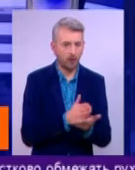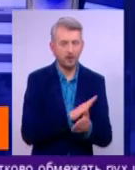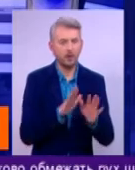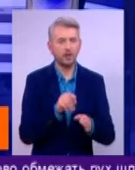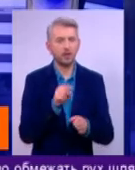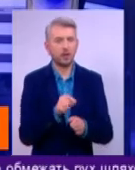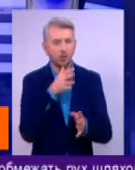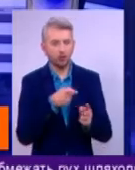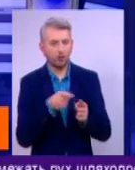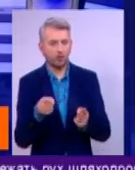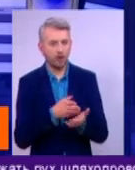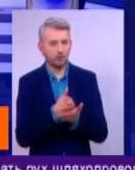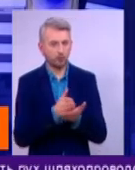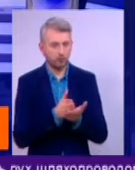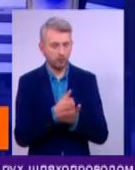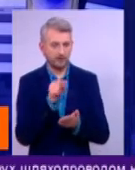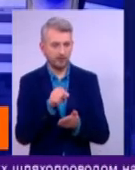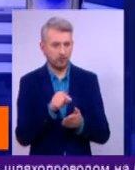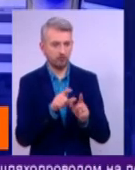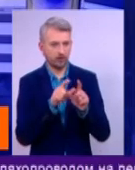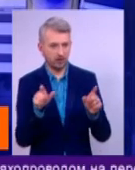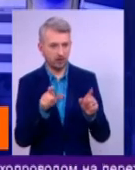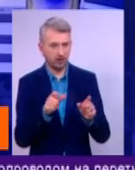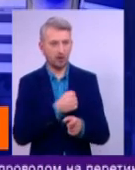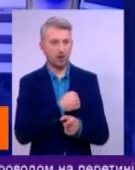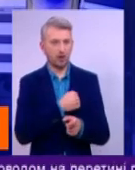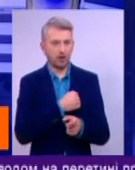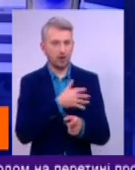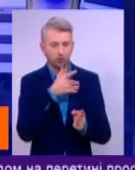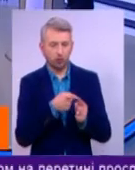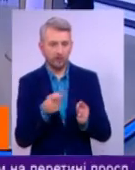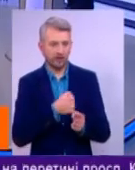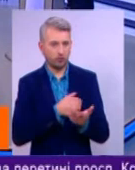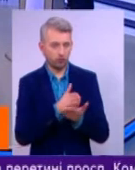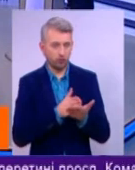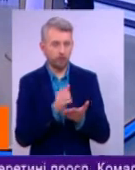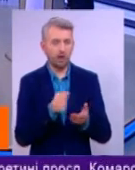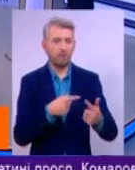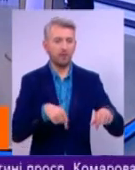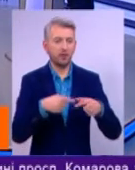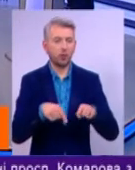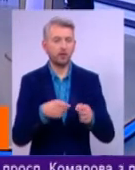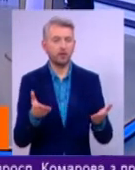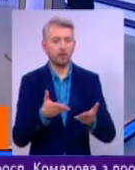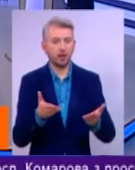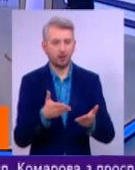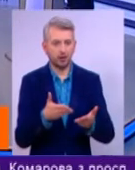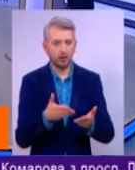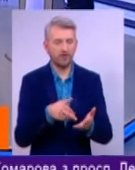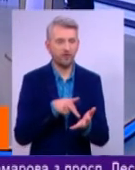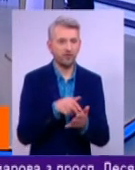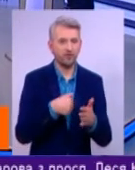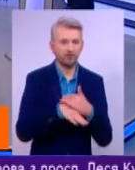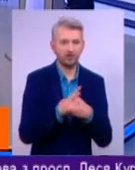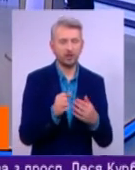там строкова служба в цій частині, строкові військовослужбовці, а підрозділи, які вийшли на